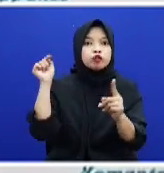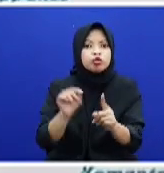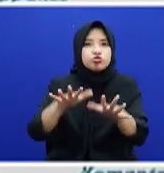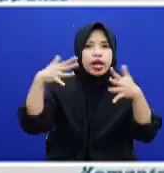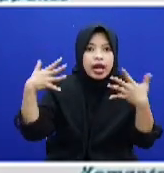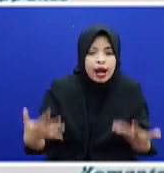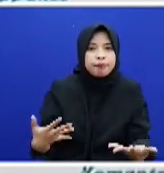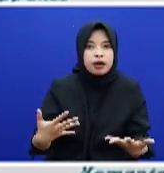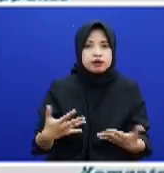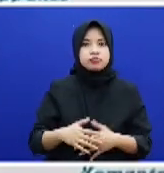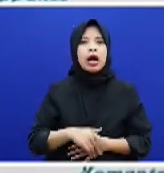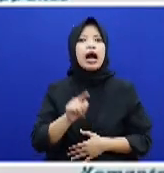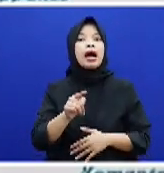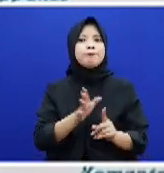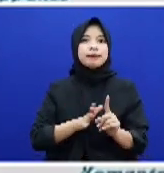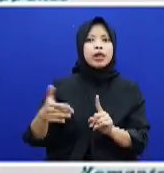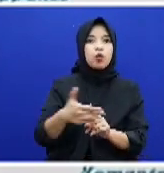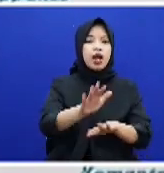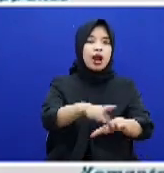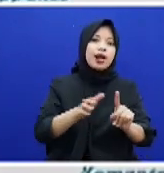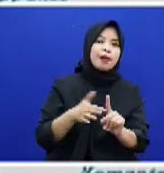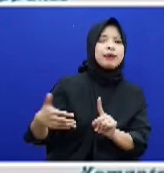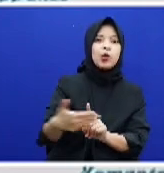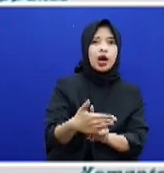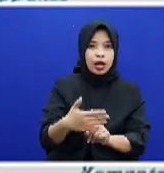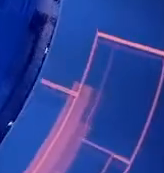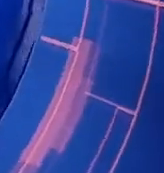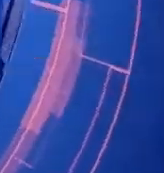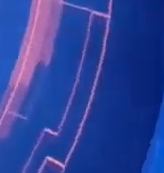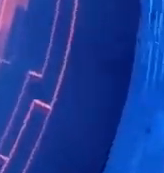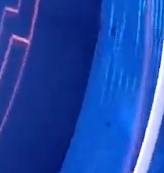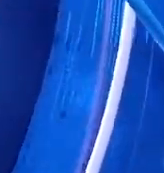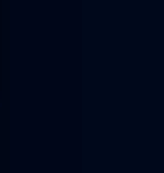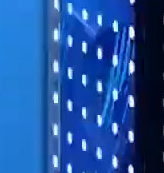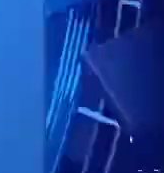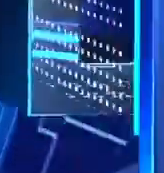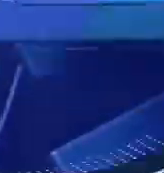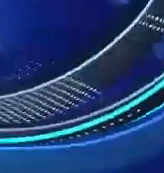kita membangun perlindungan anak kita sehingga anak-anak terpenuhi hak-hak mereka.